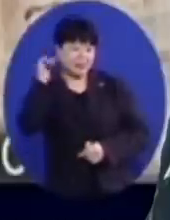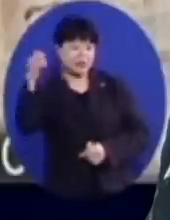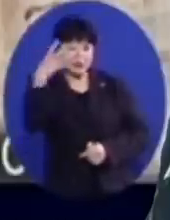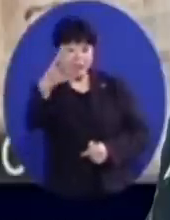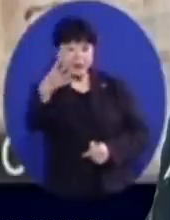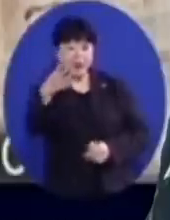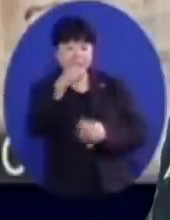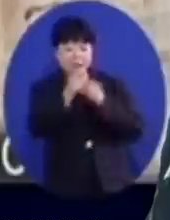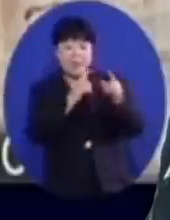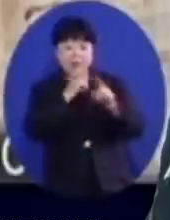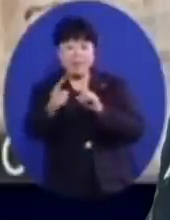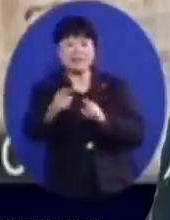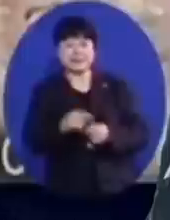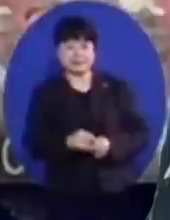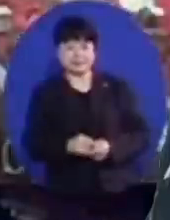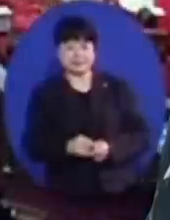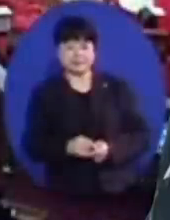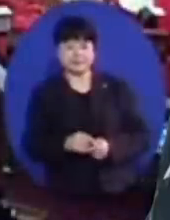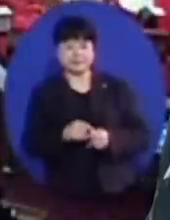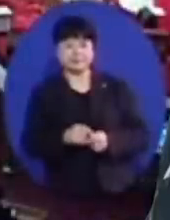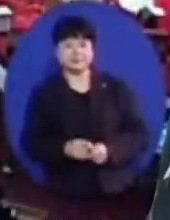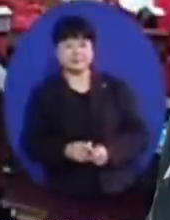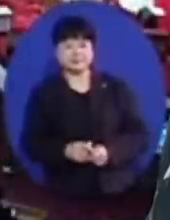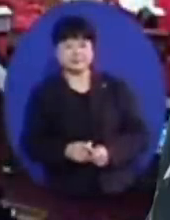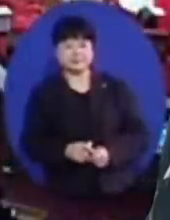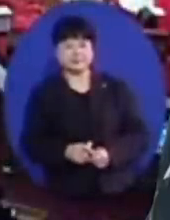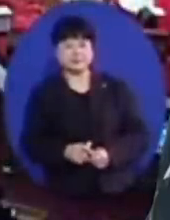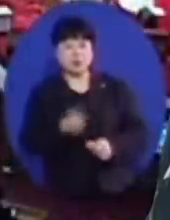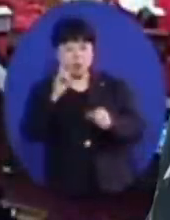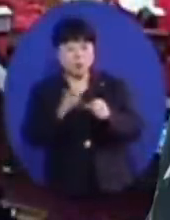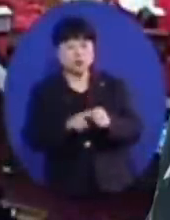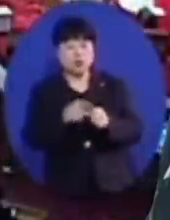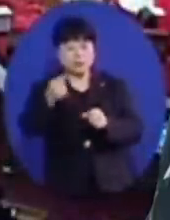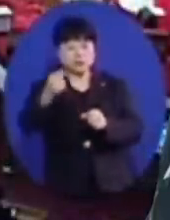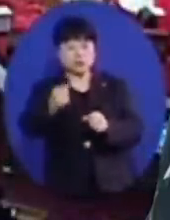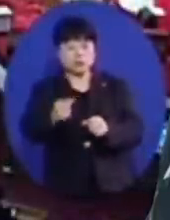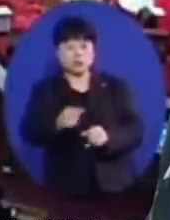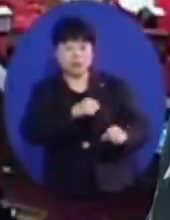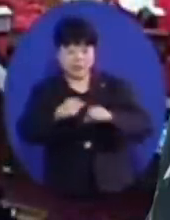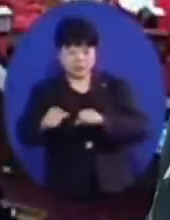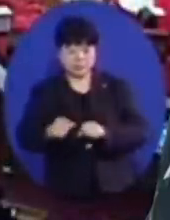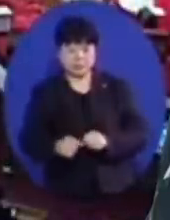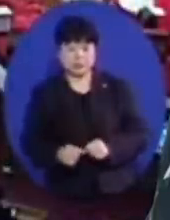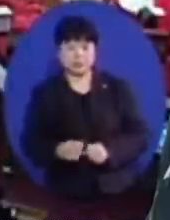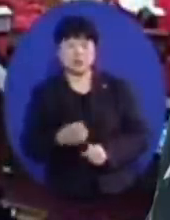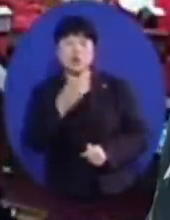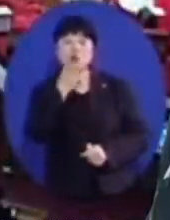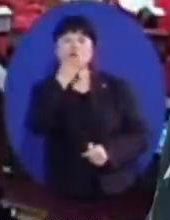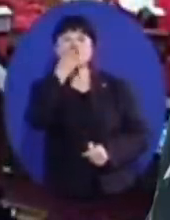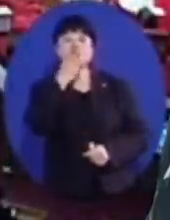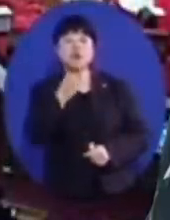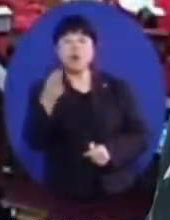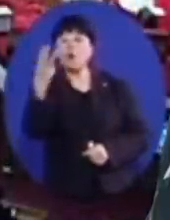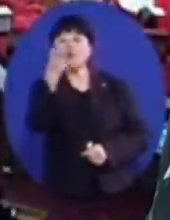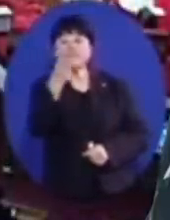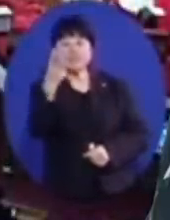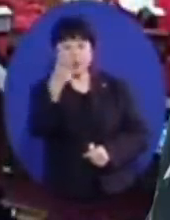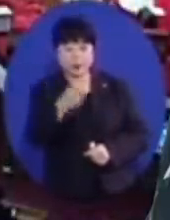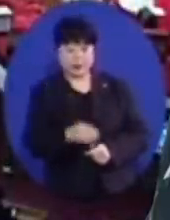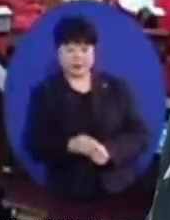모두 하나님의 말씀을 생활이념으로 살았다는 것입니다 조지 워싱턴은 초대 대통령으로 취임한